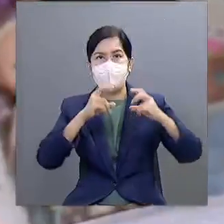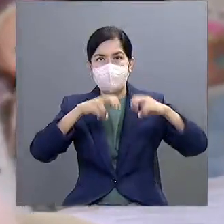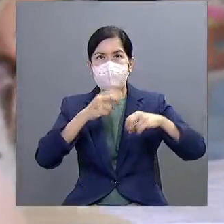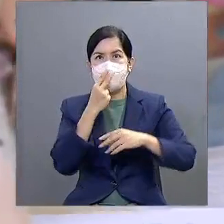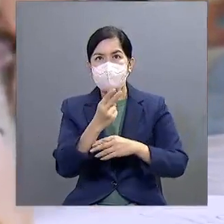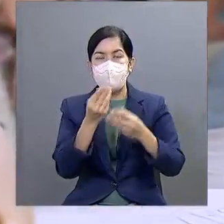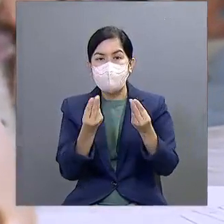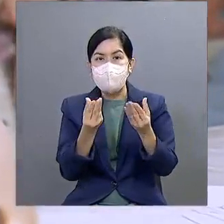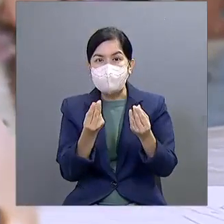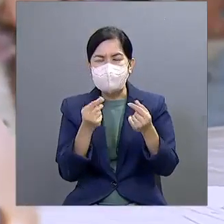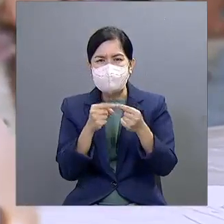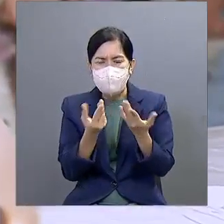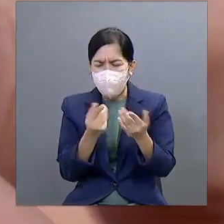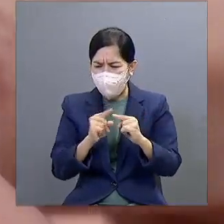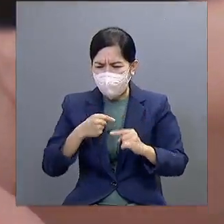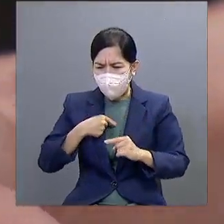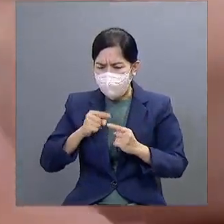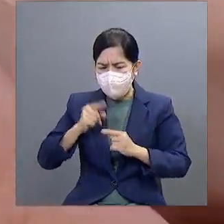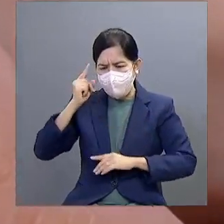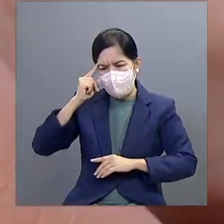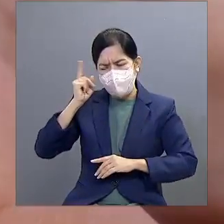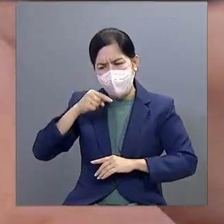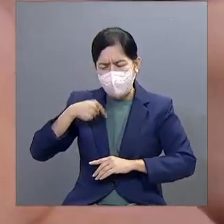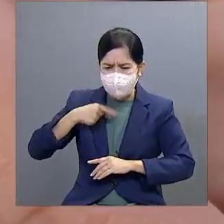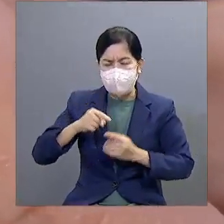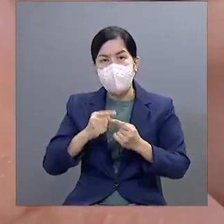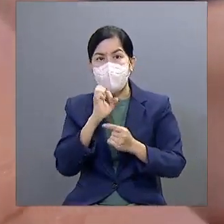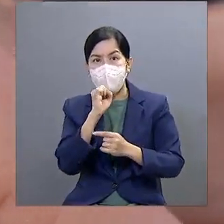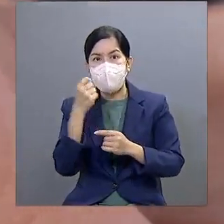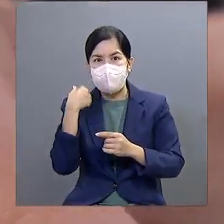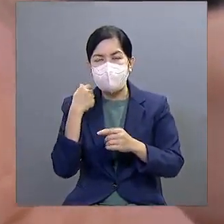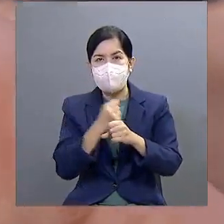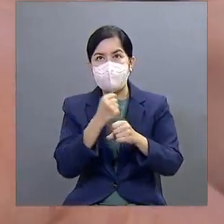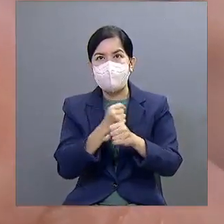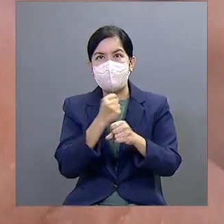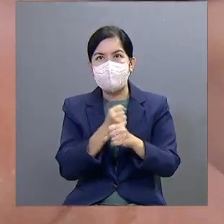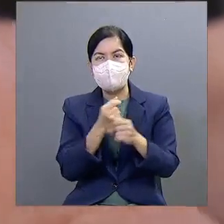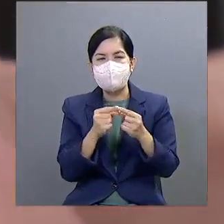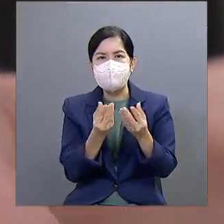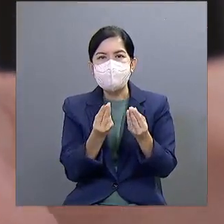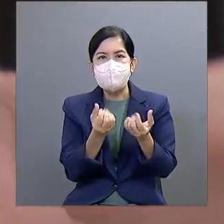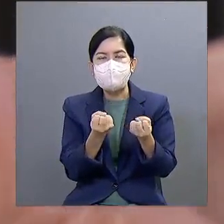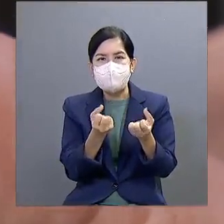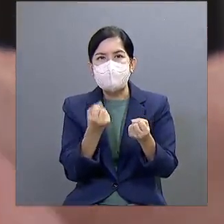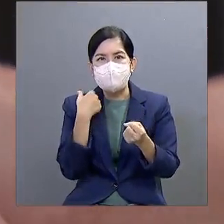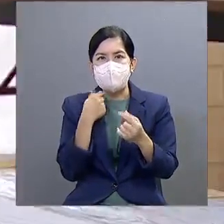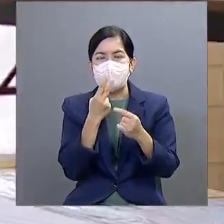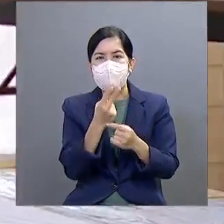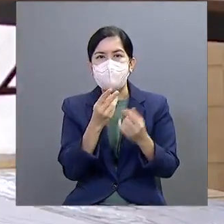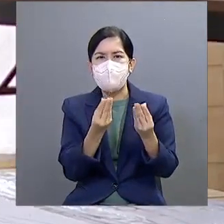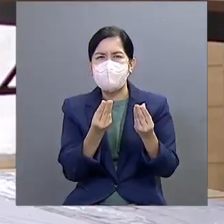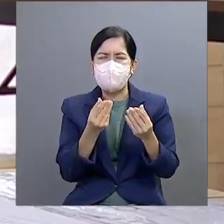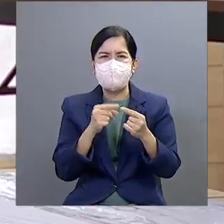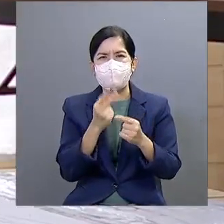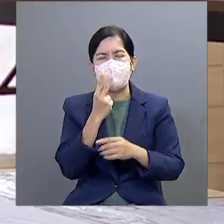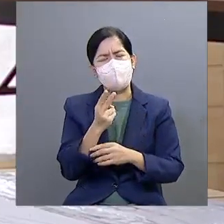ม่เก่งเราจะปั้นได้ไหมนะเสร็จแล้วเราก็เลยไปซื้อดินมาลองปั้นดูปั้นแรกๆมันก็ หน้าตามันก็จะขี้เหร่ค่อยๆพั